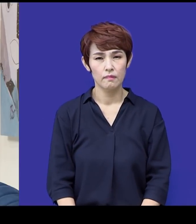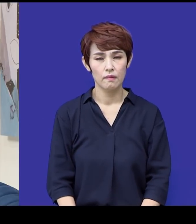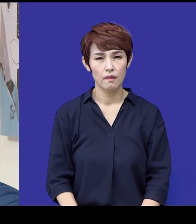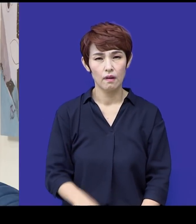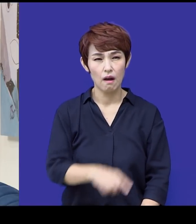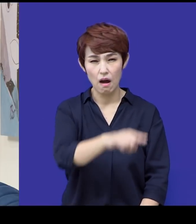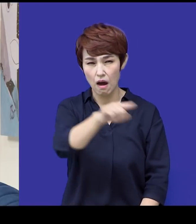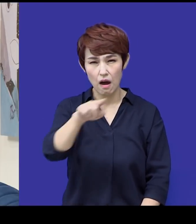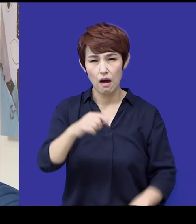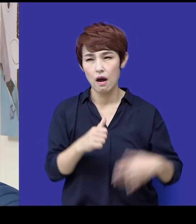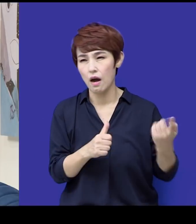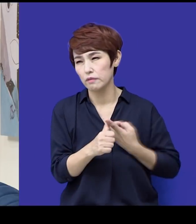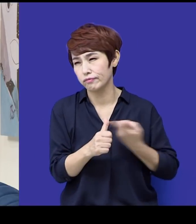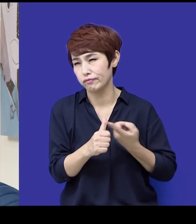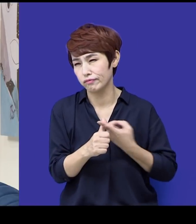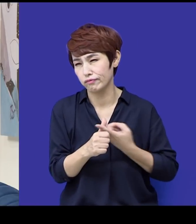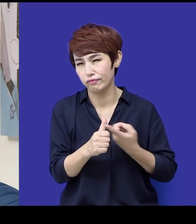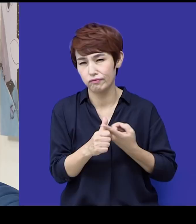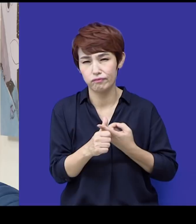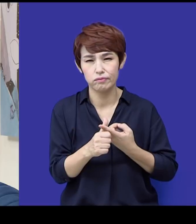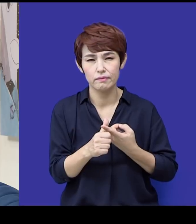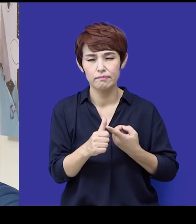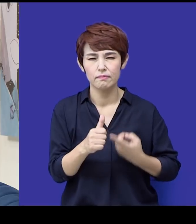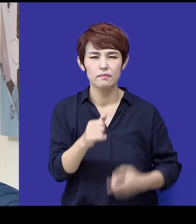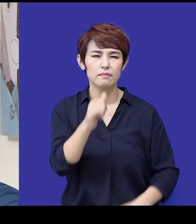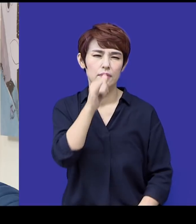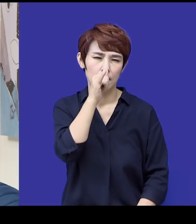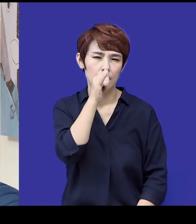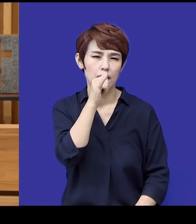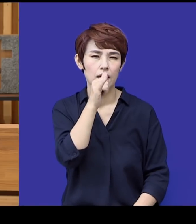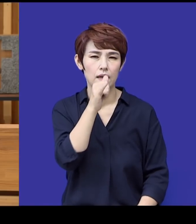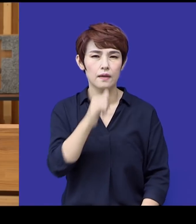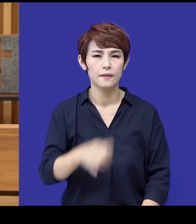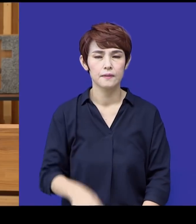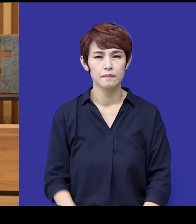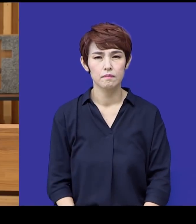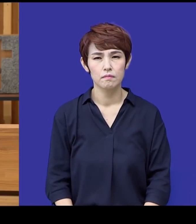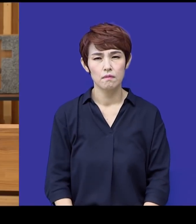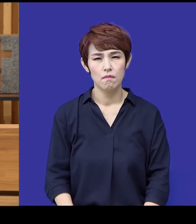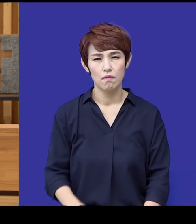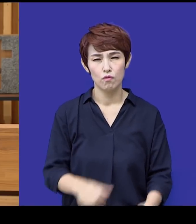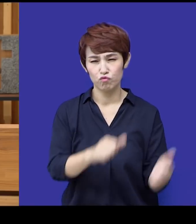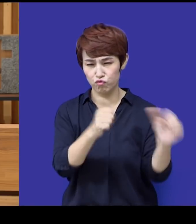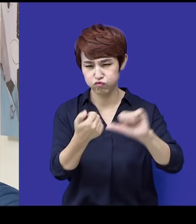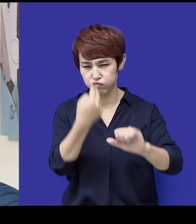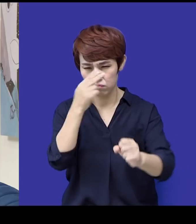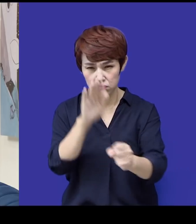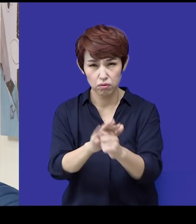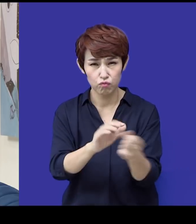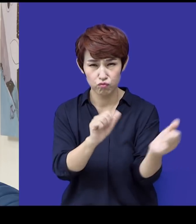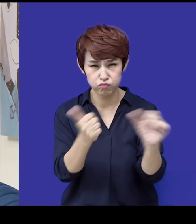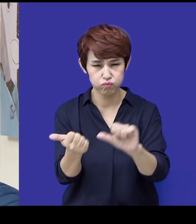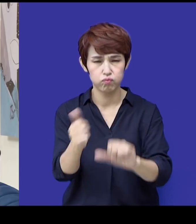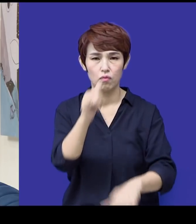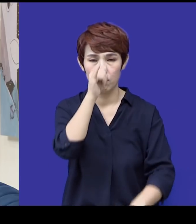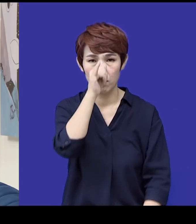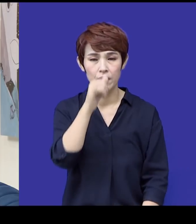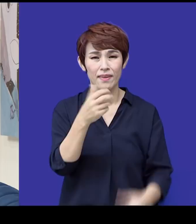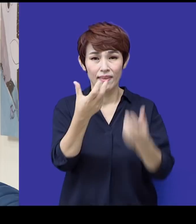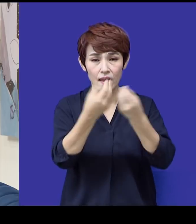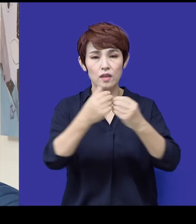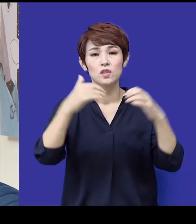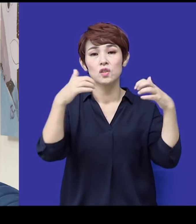그래가지고 참 억울하게들도 많이 죽기도 하고 그랬어요. 예를 들어서 그 전쟁터